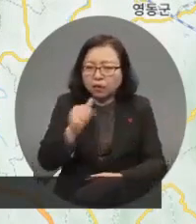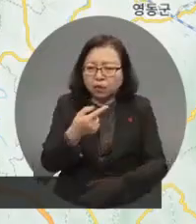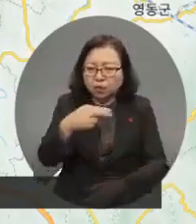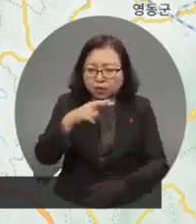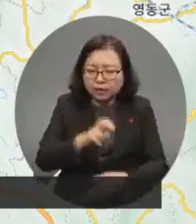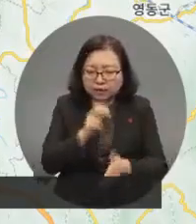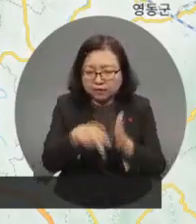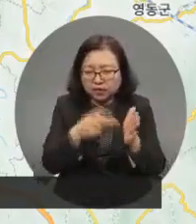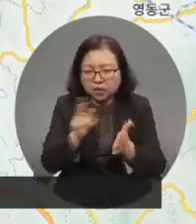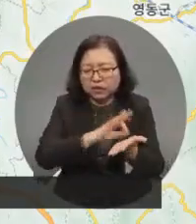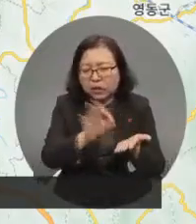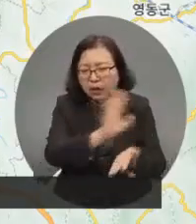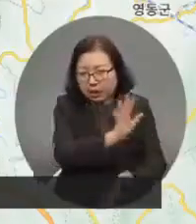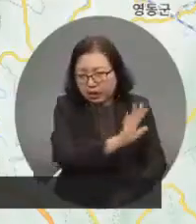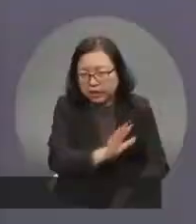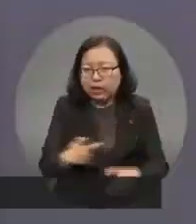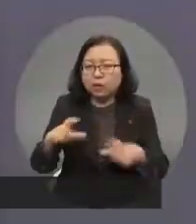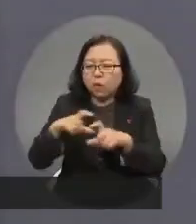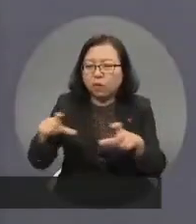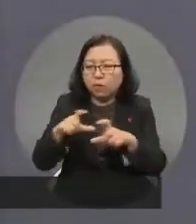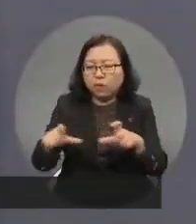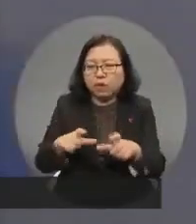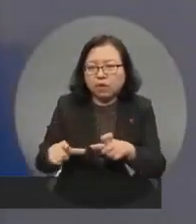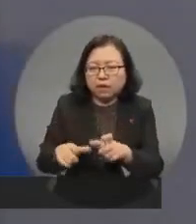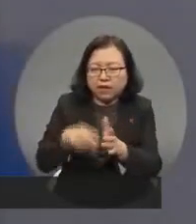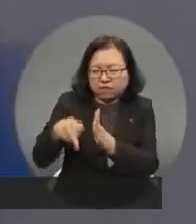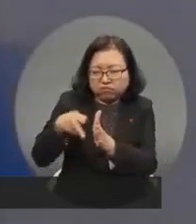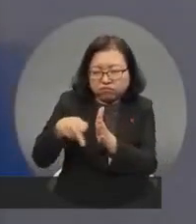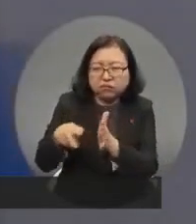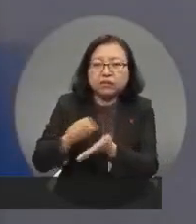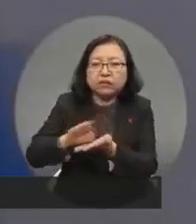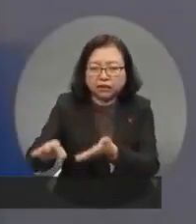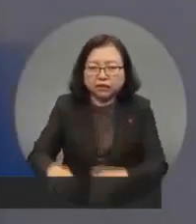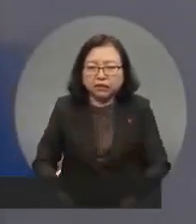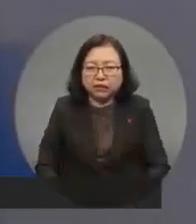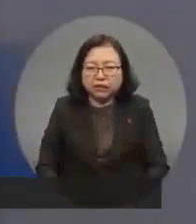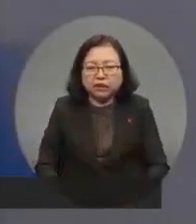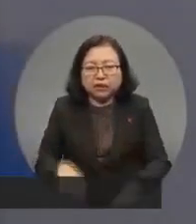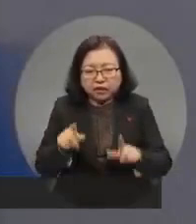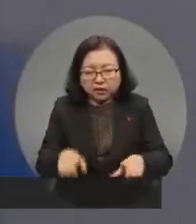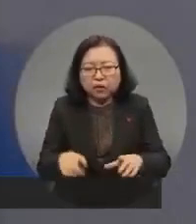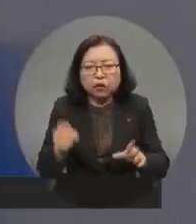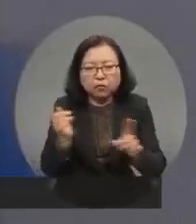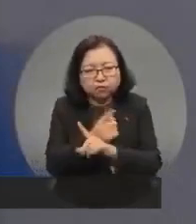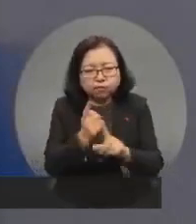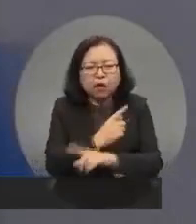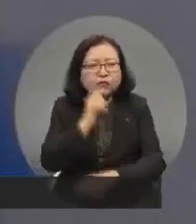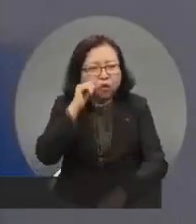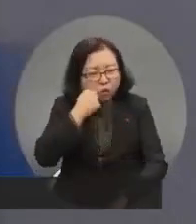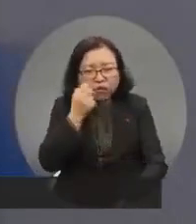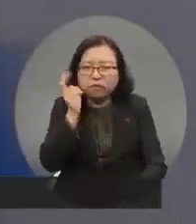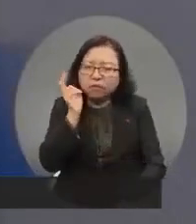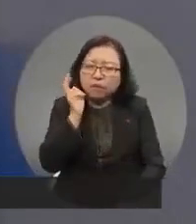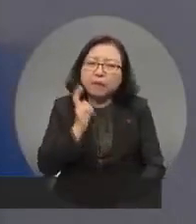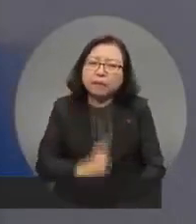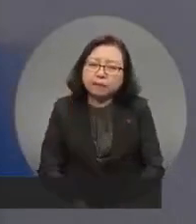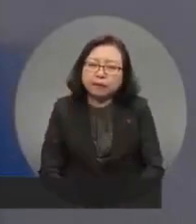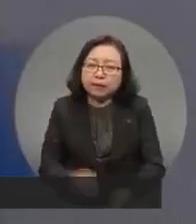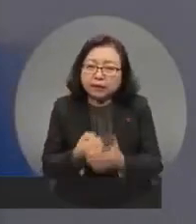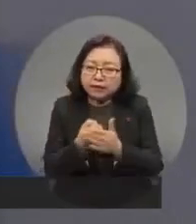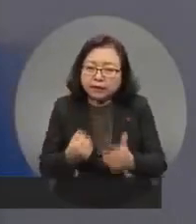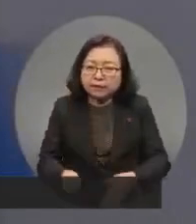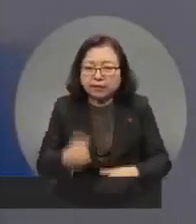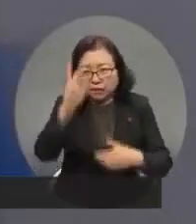일반선을 이용하게 됐습니다. 지형적 여건이라든지 이게 좀 상당히 좀 어려운 것 같더라고요. 그래서 일단은 그 국토부에서